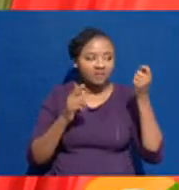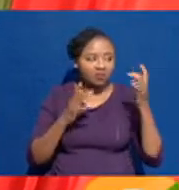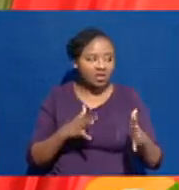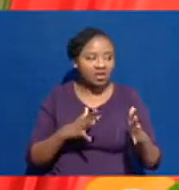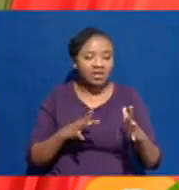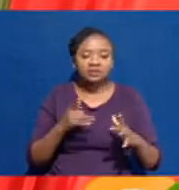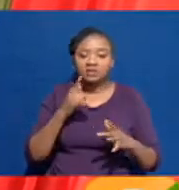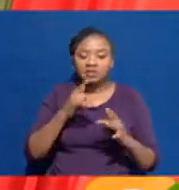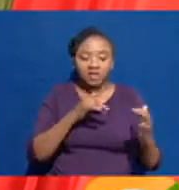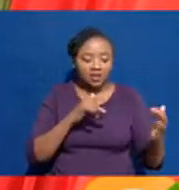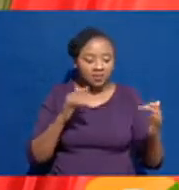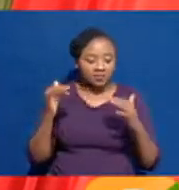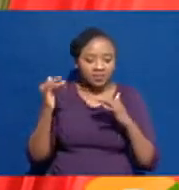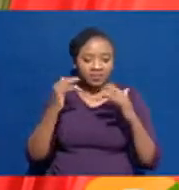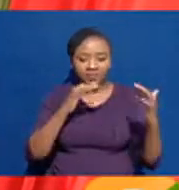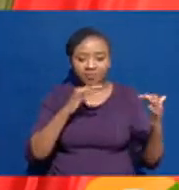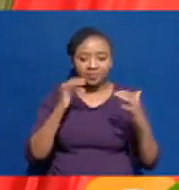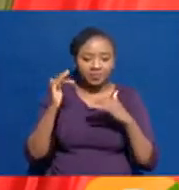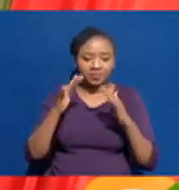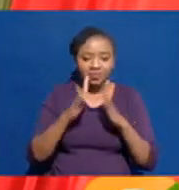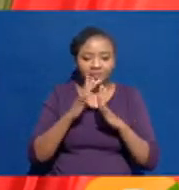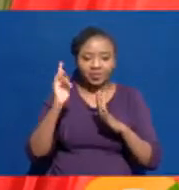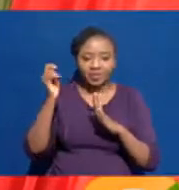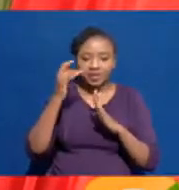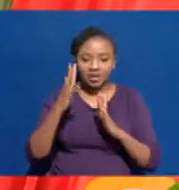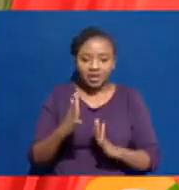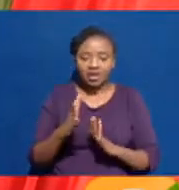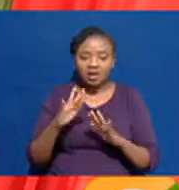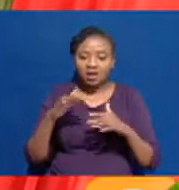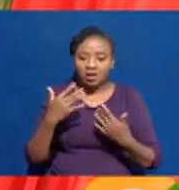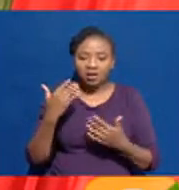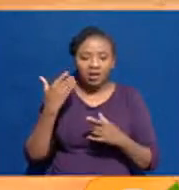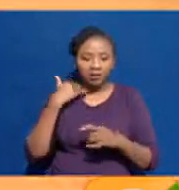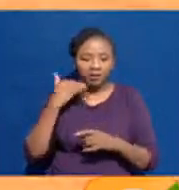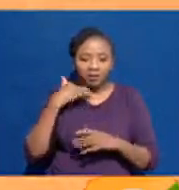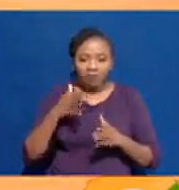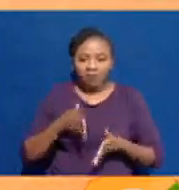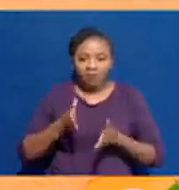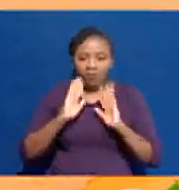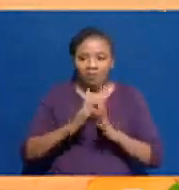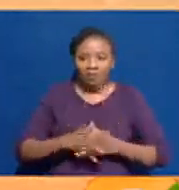Wakaanza kupigana na Wakenya kwa njia ya kijambazi.